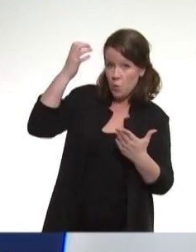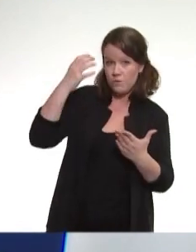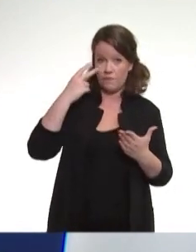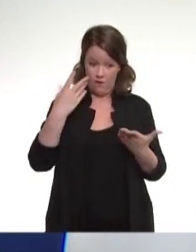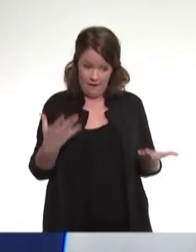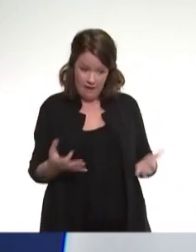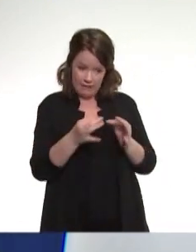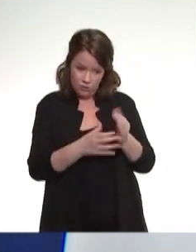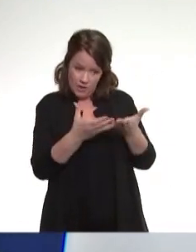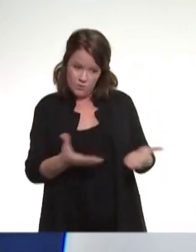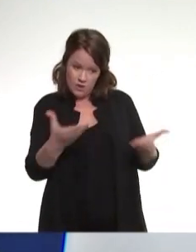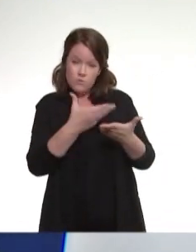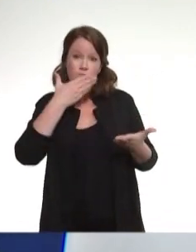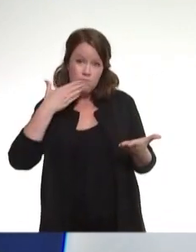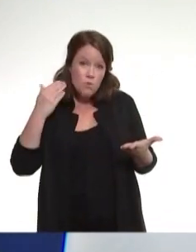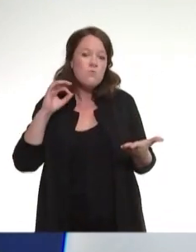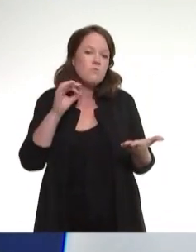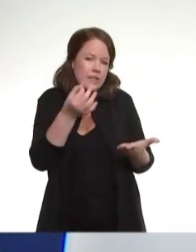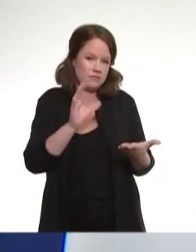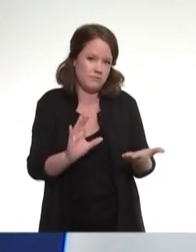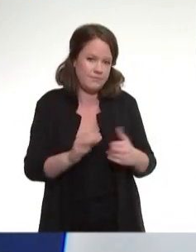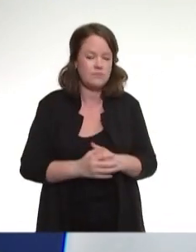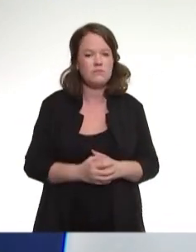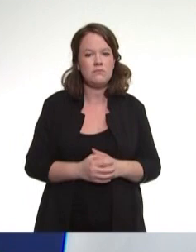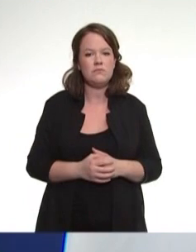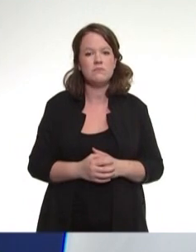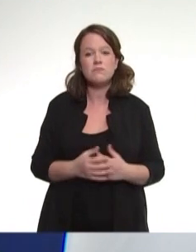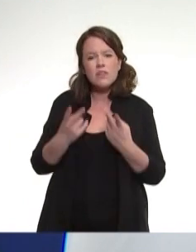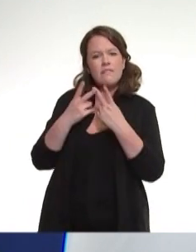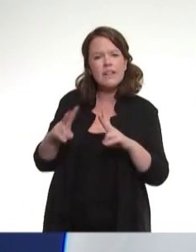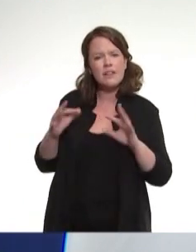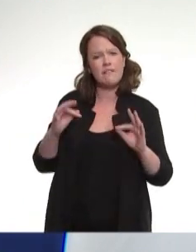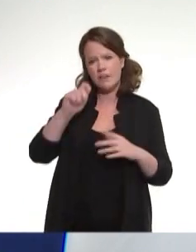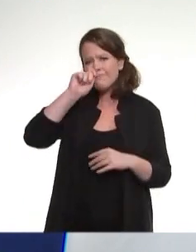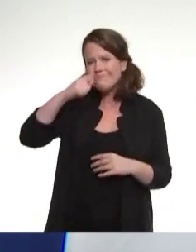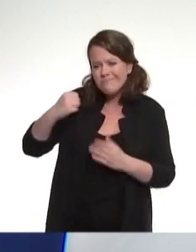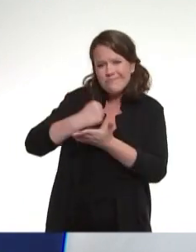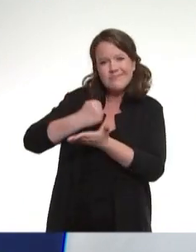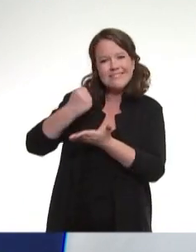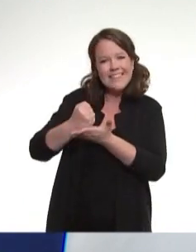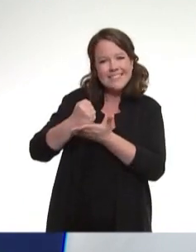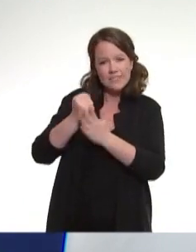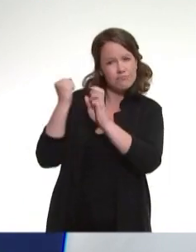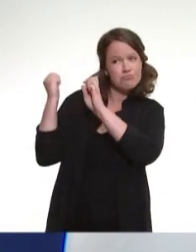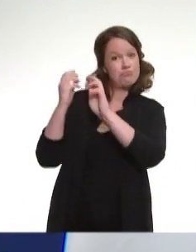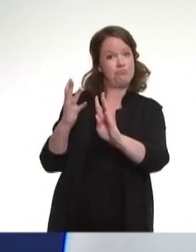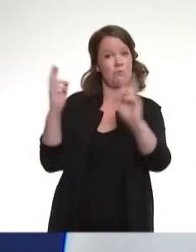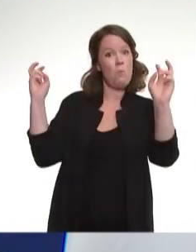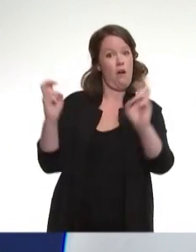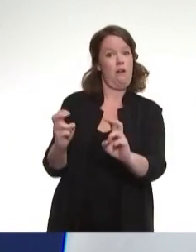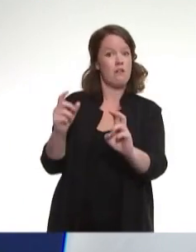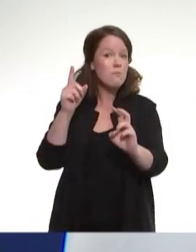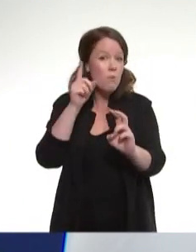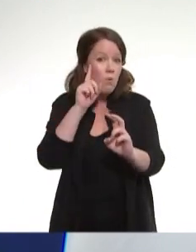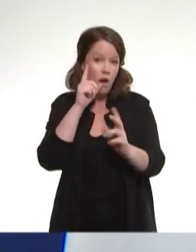alors quand le nombre de tests diminue dans une ville vraisemblablement c'est parce qu'il ya moins de gens symptomatique qui vont sur tester l'autre hypothèse